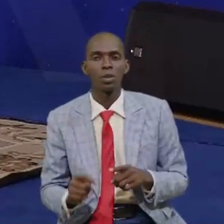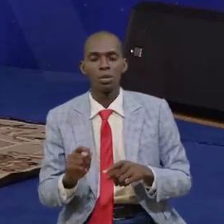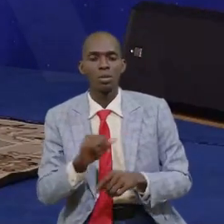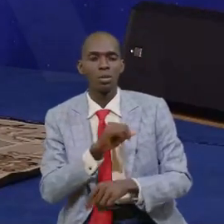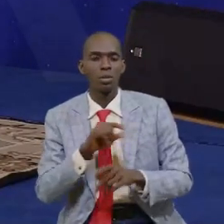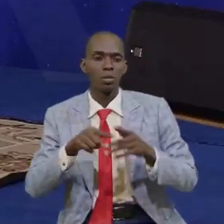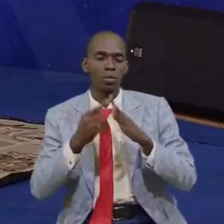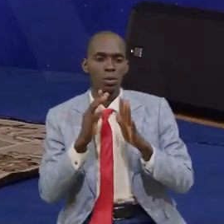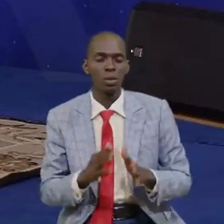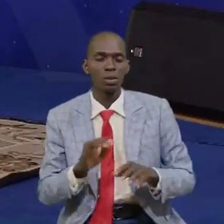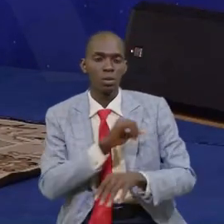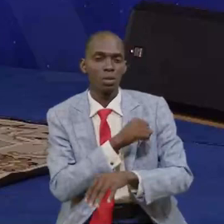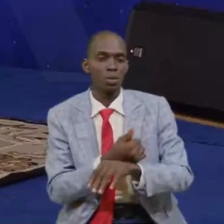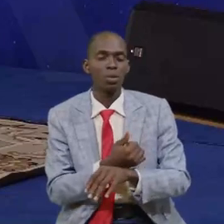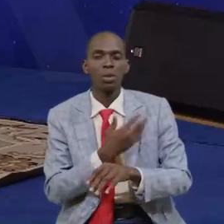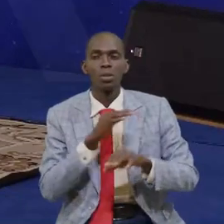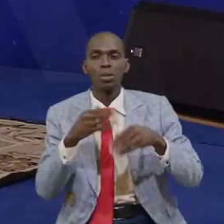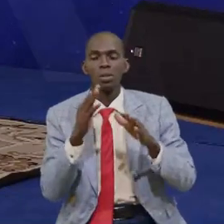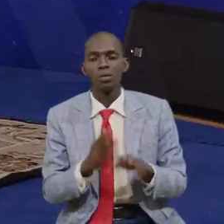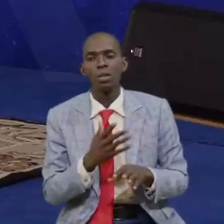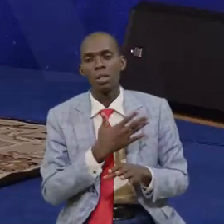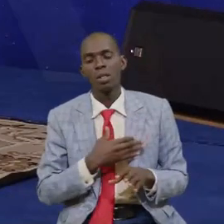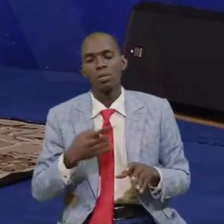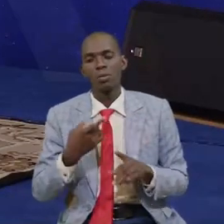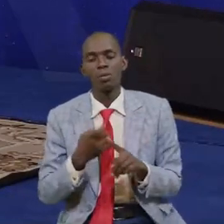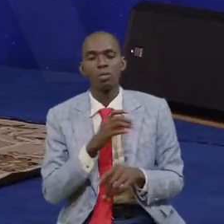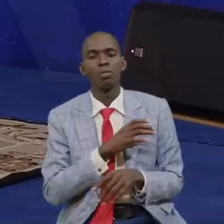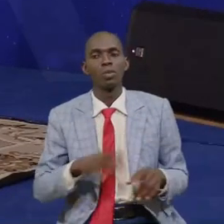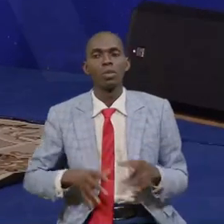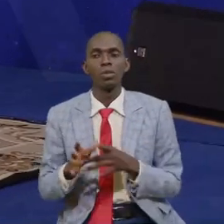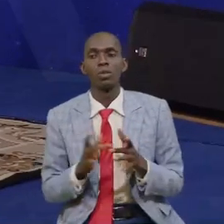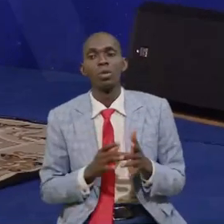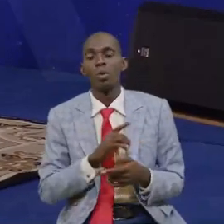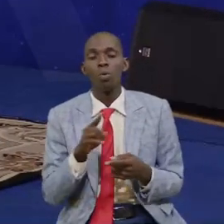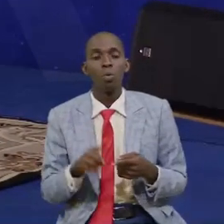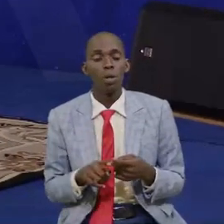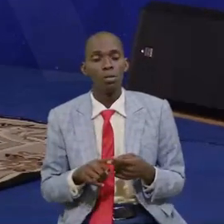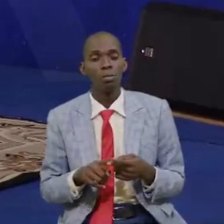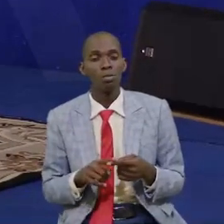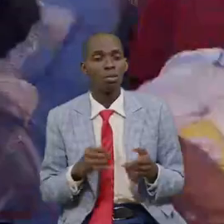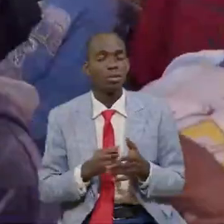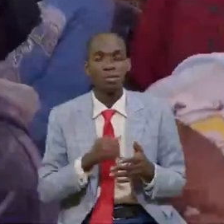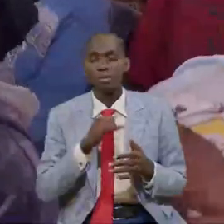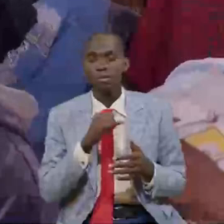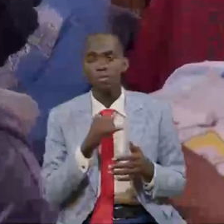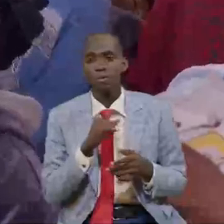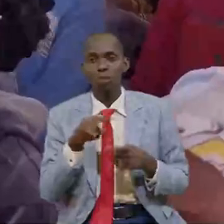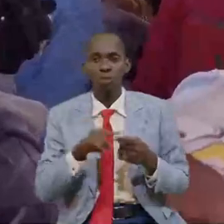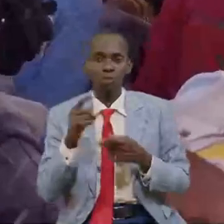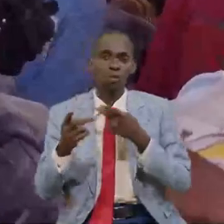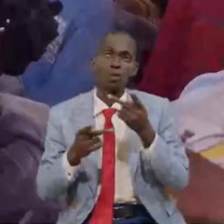du consommateur de la foi de Christ, quand il remplace, c'est authentique, ça ne marchera pas. Ta foi va marcher.